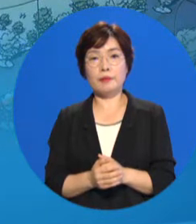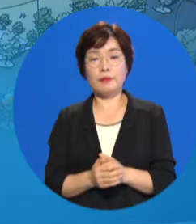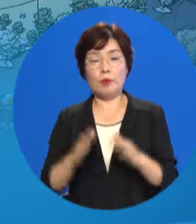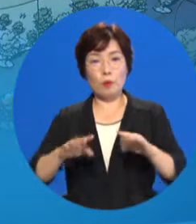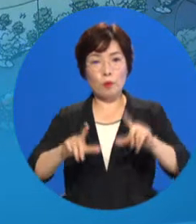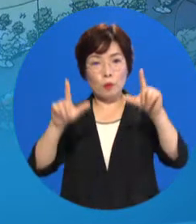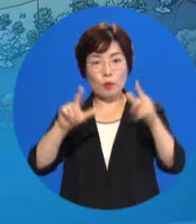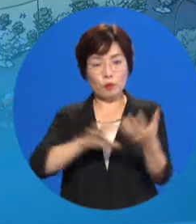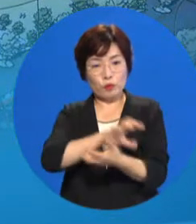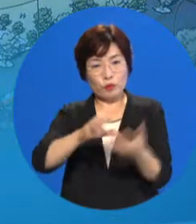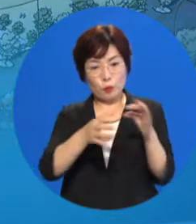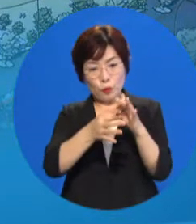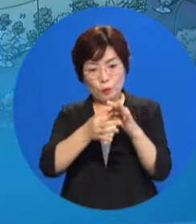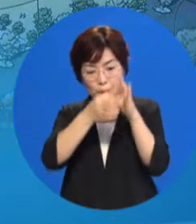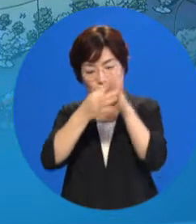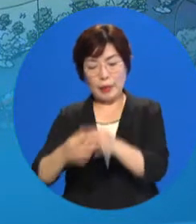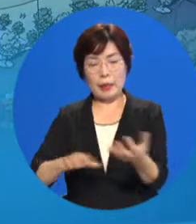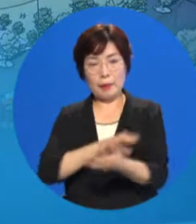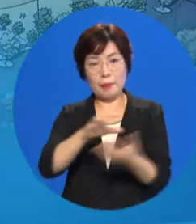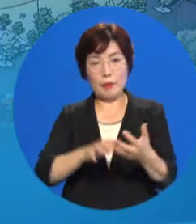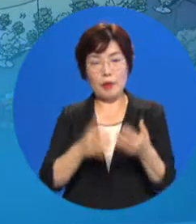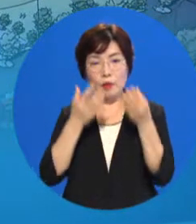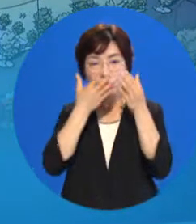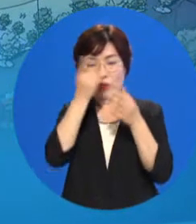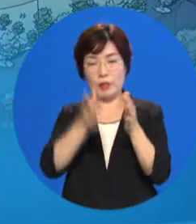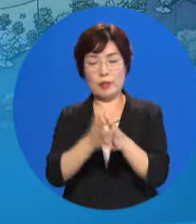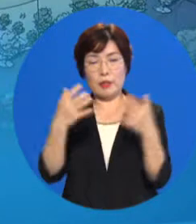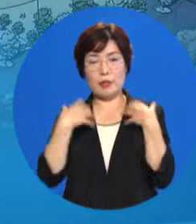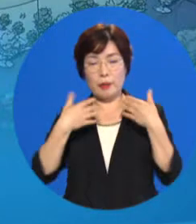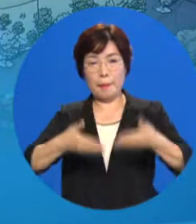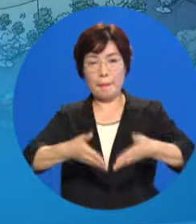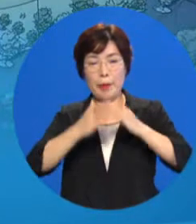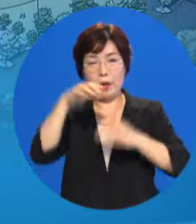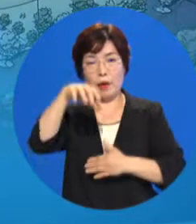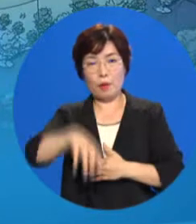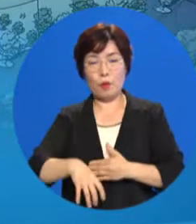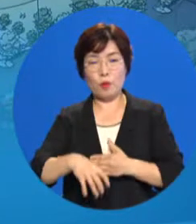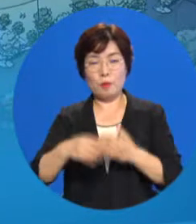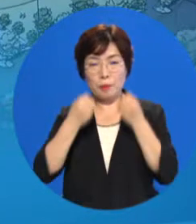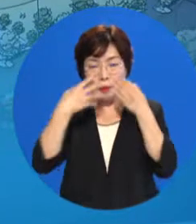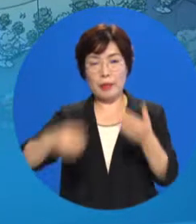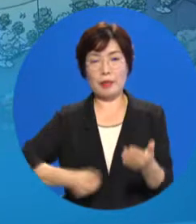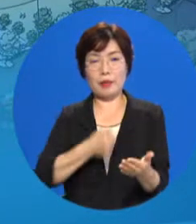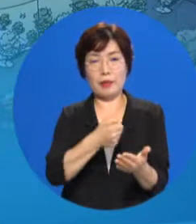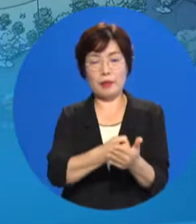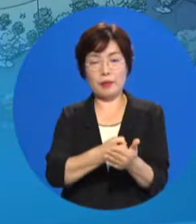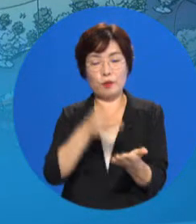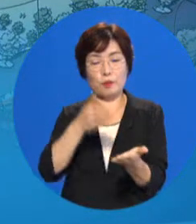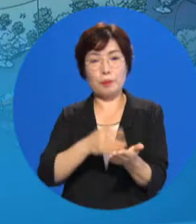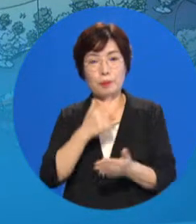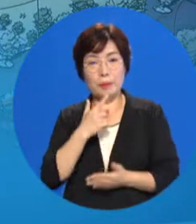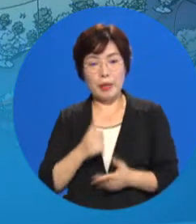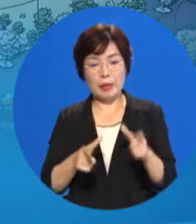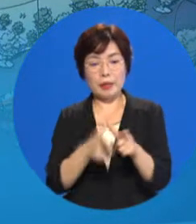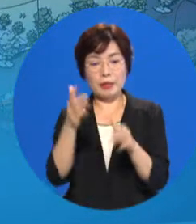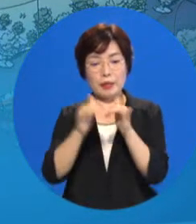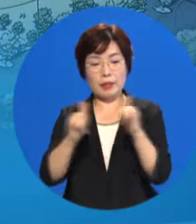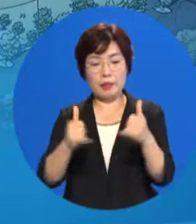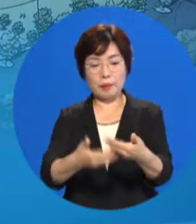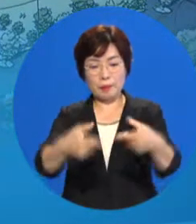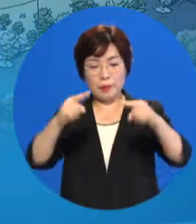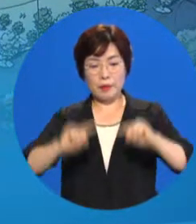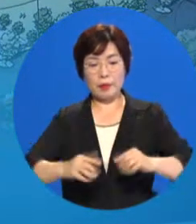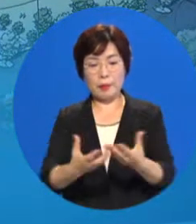오랜 논란 끝에 순천시 신청사 건립 이치가 확정됐다는 소식 전해드렸는데요 시민참여 디자인 다니